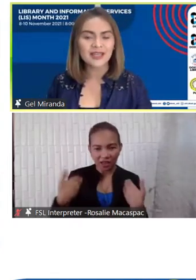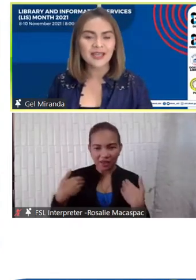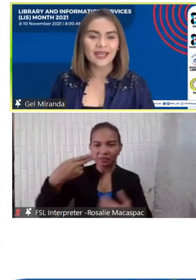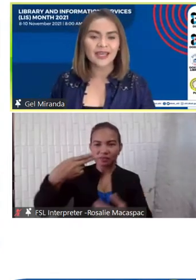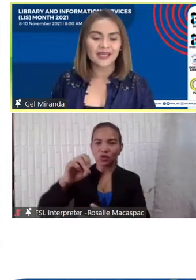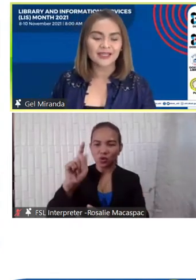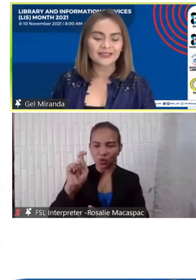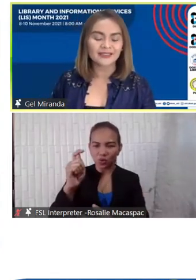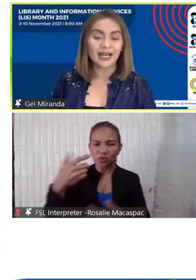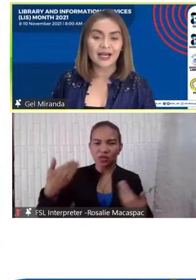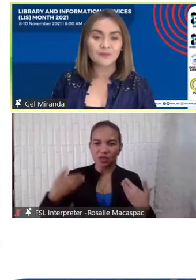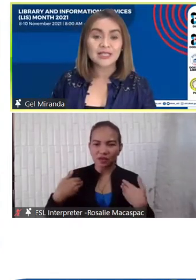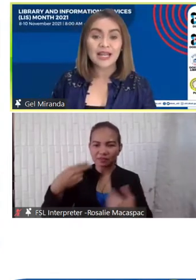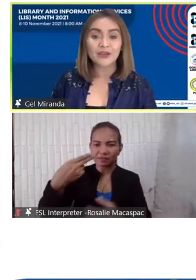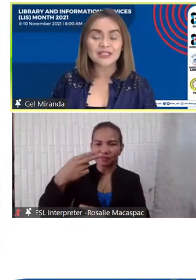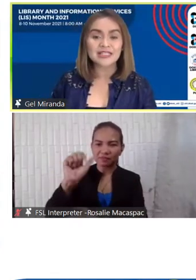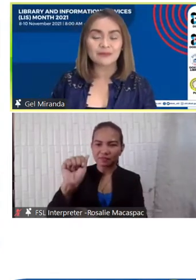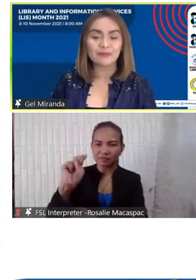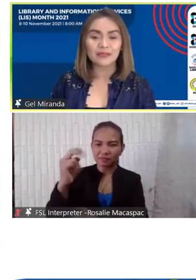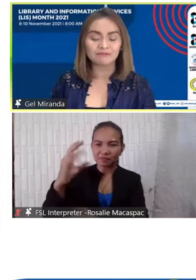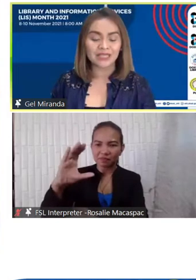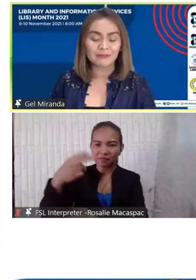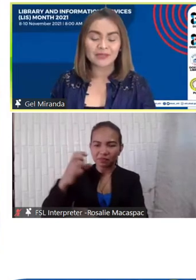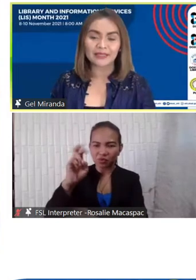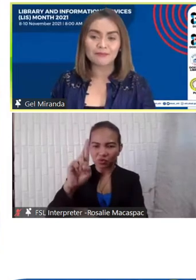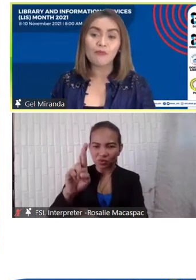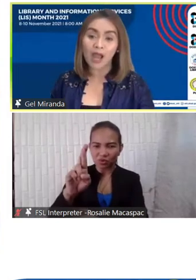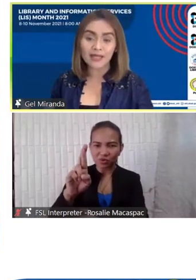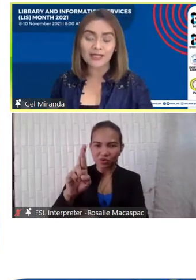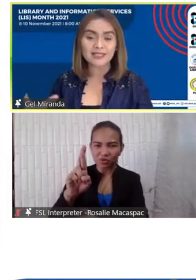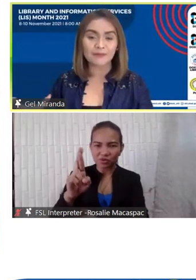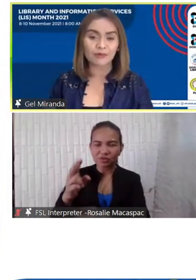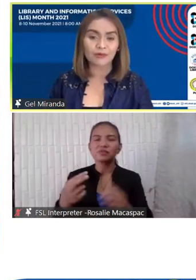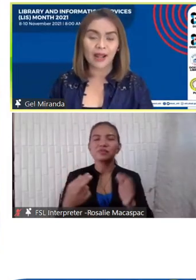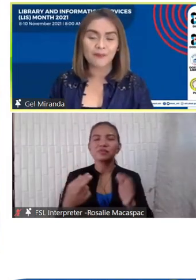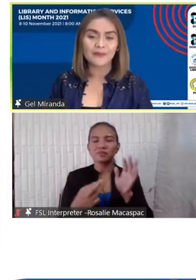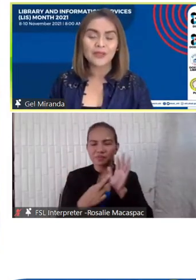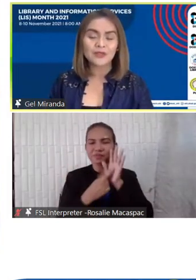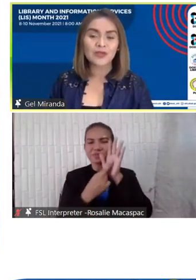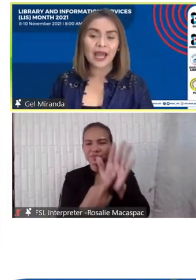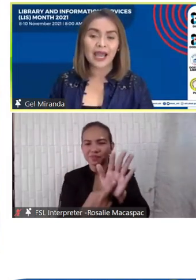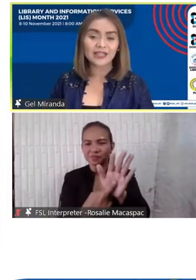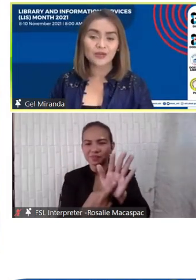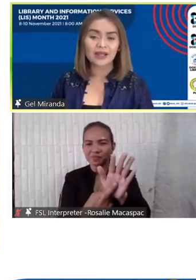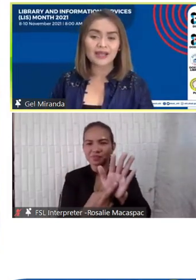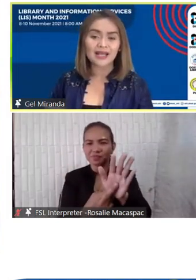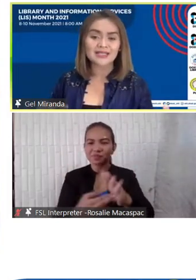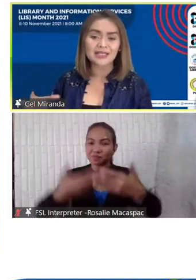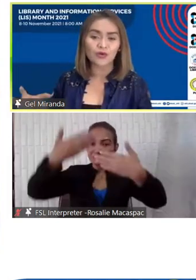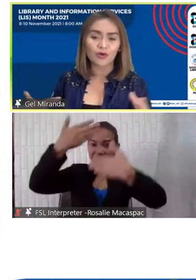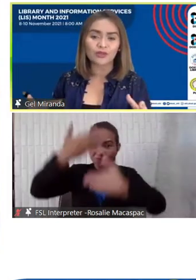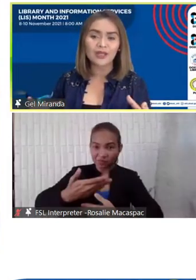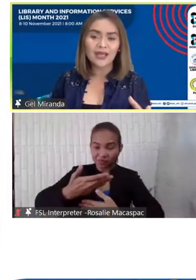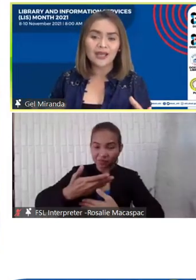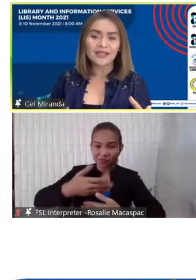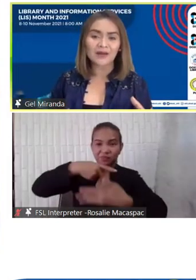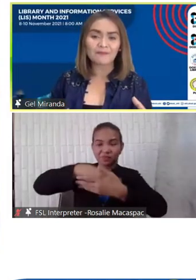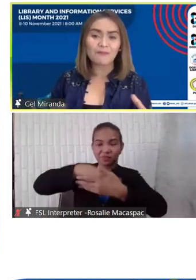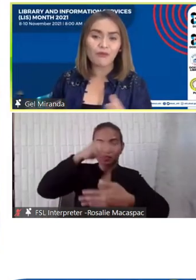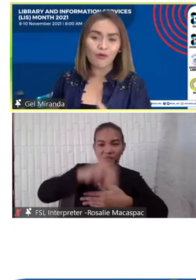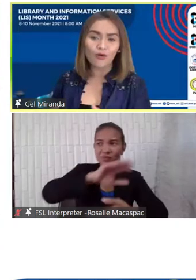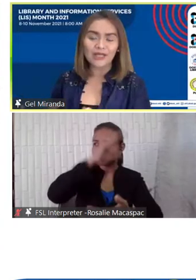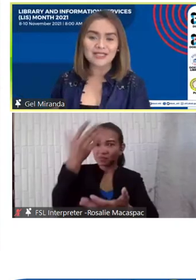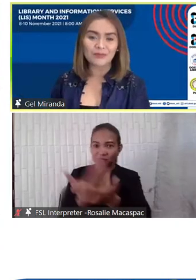anchors, and sila yung nagsisilbing, sabi natin, mukha ng isang programa. So lahat ng mga nasa likod